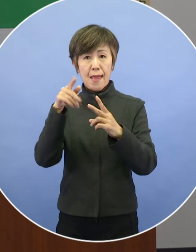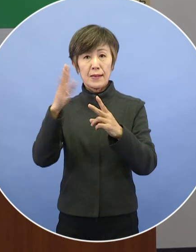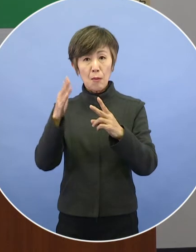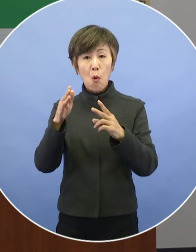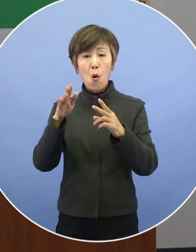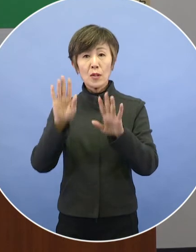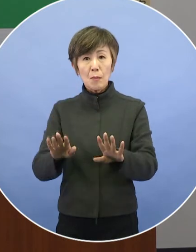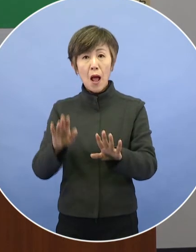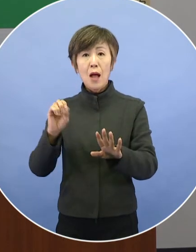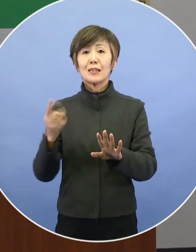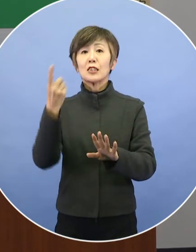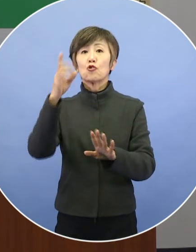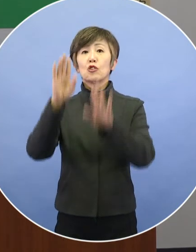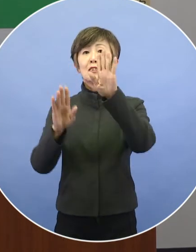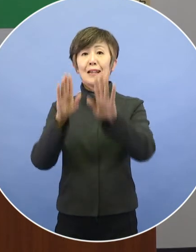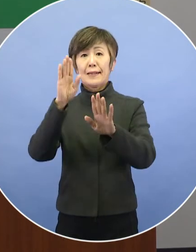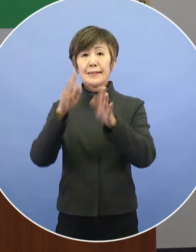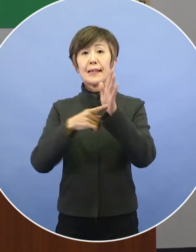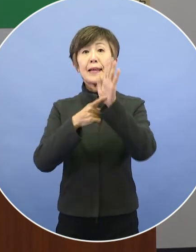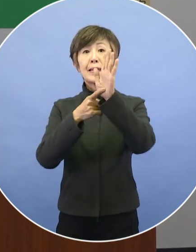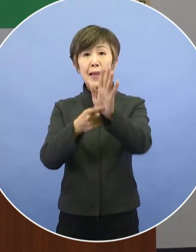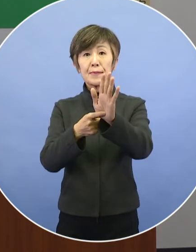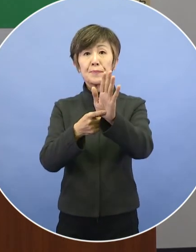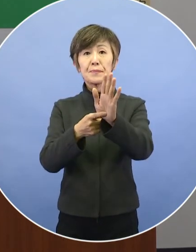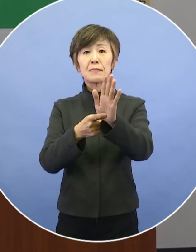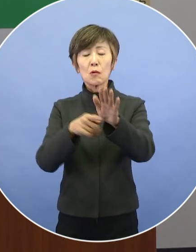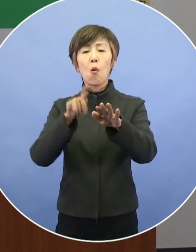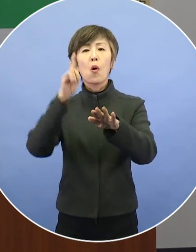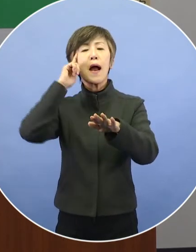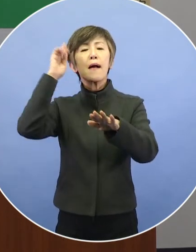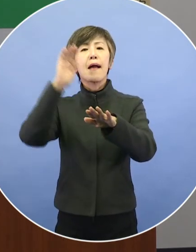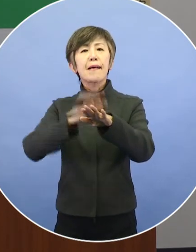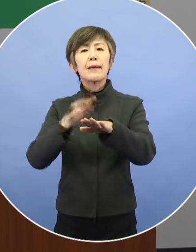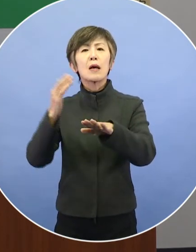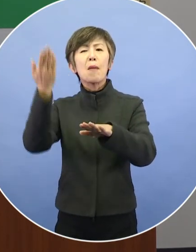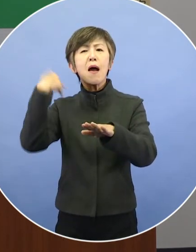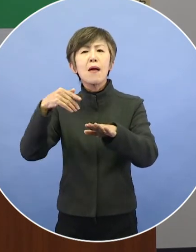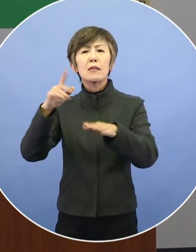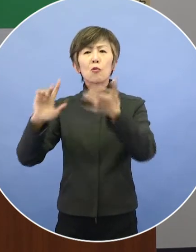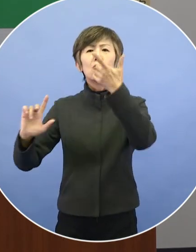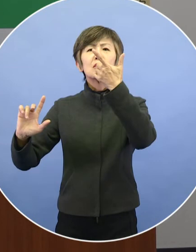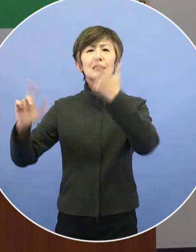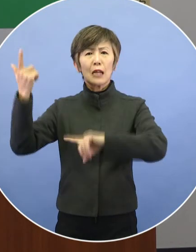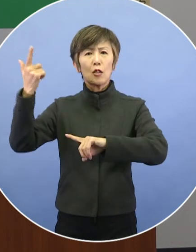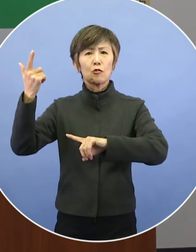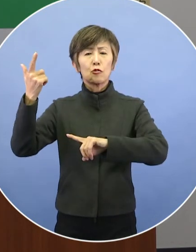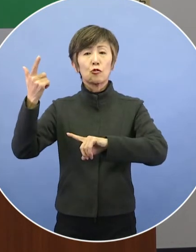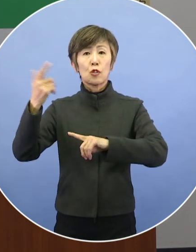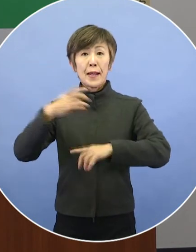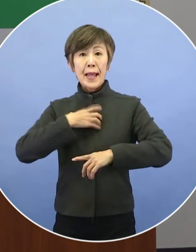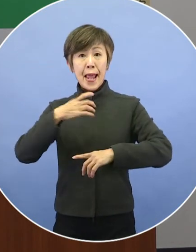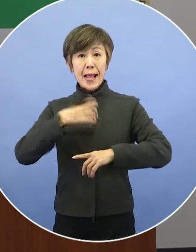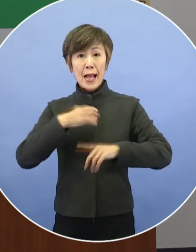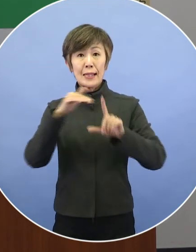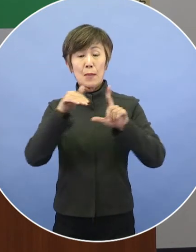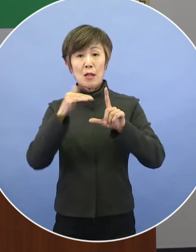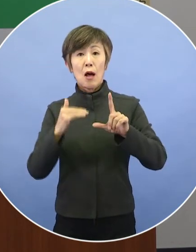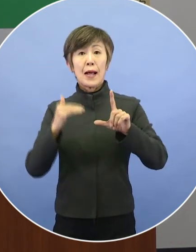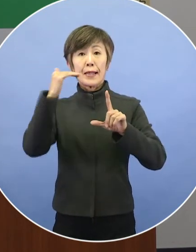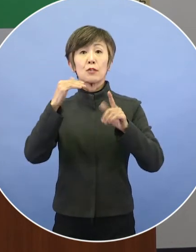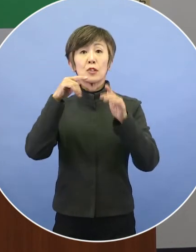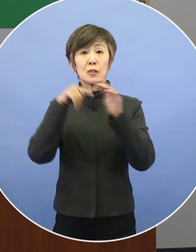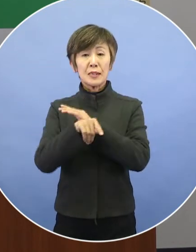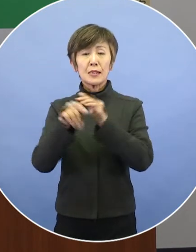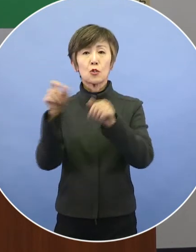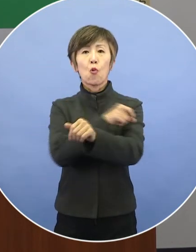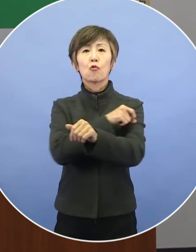考え方がですね以前のそういったものとはちょっと国の方も変わってきておりますので警戒レベルを上げるということで県と